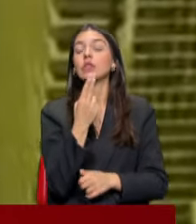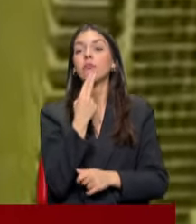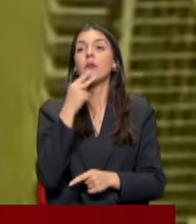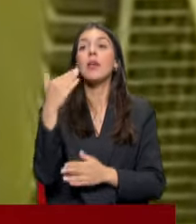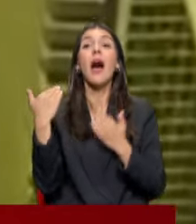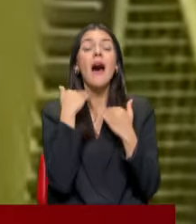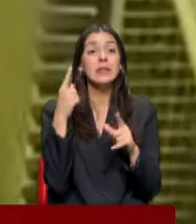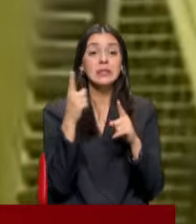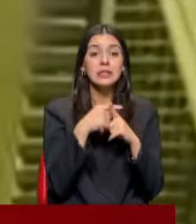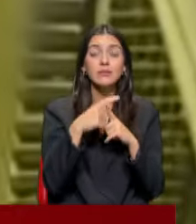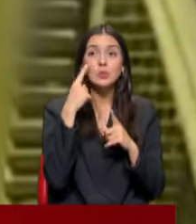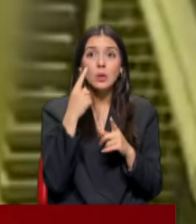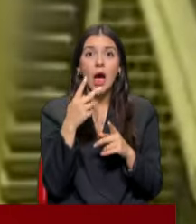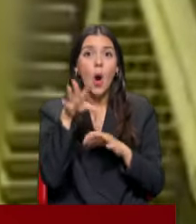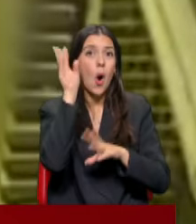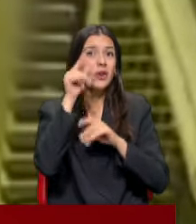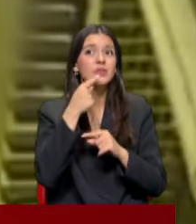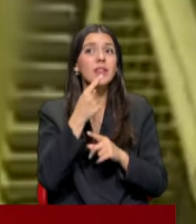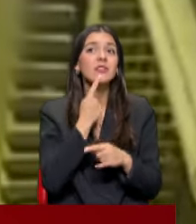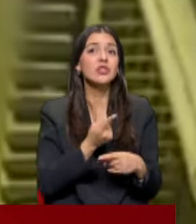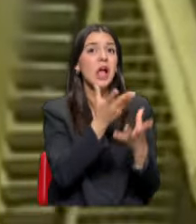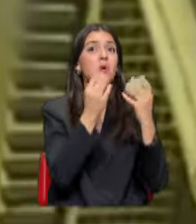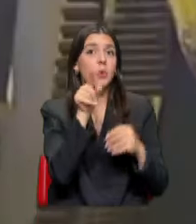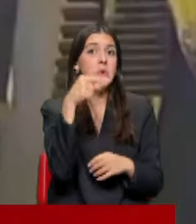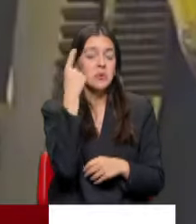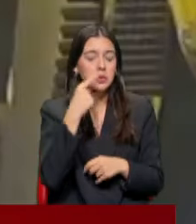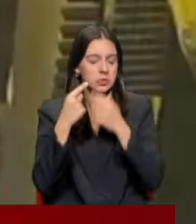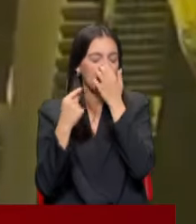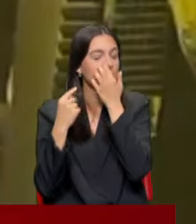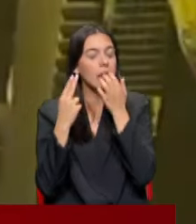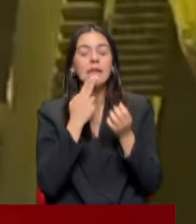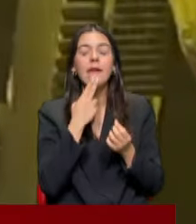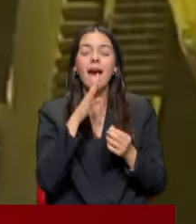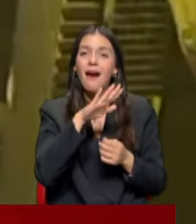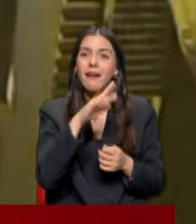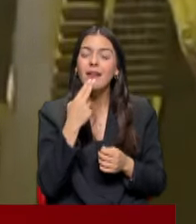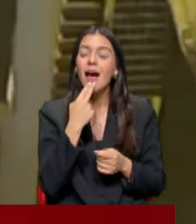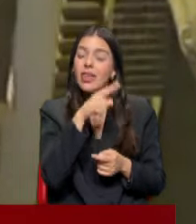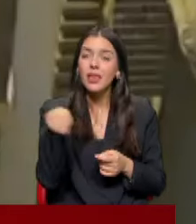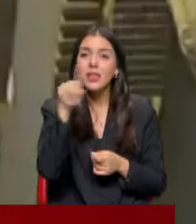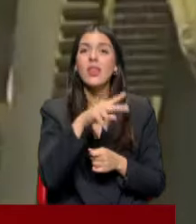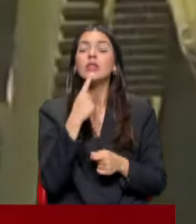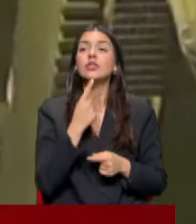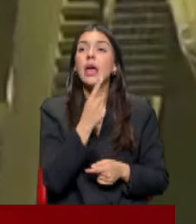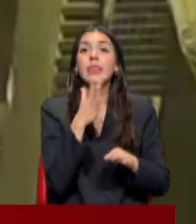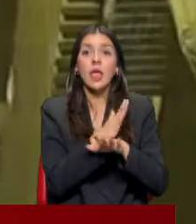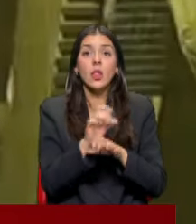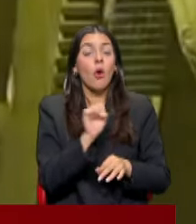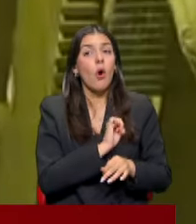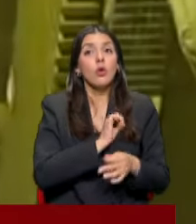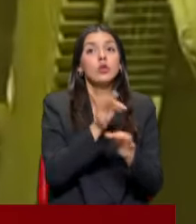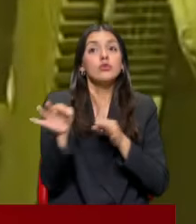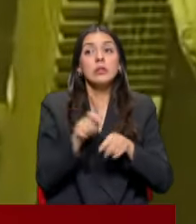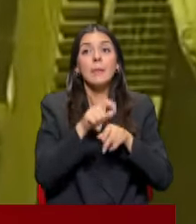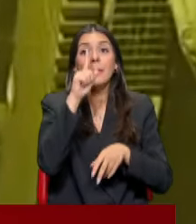adresi, kimlik bilgileri deşifre olacak diye şikayetçi bile olamadı. Kadınların şikayetten bile niye korktuğunu sosyal medyada bir